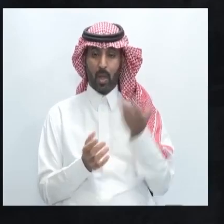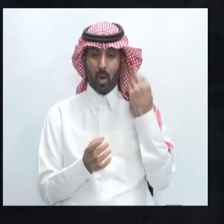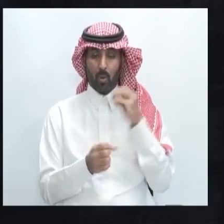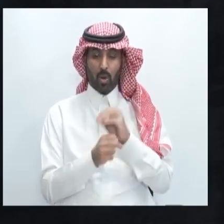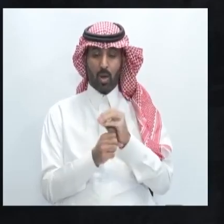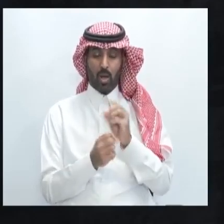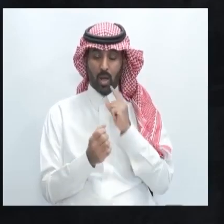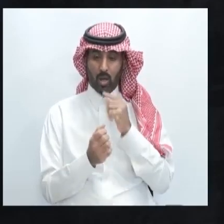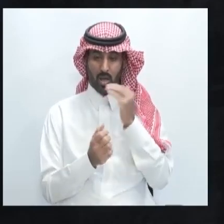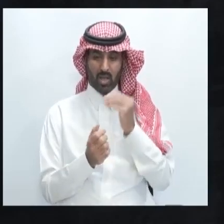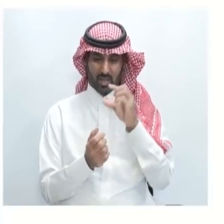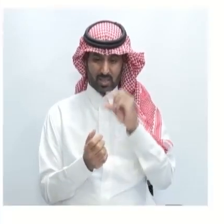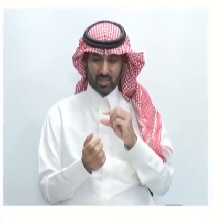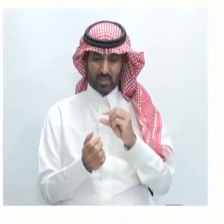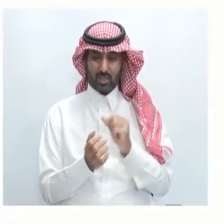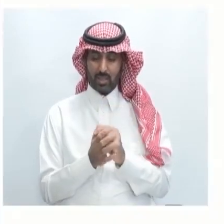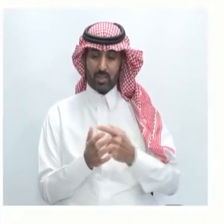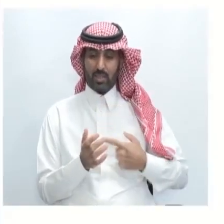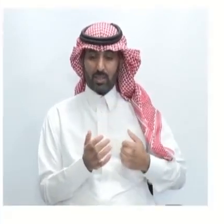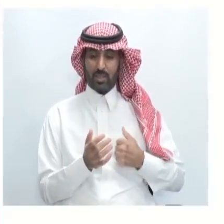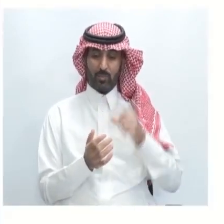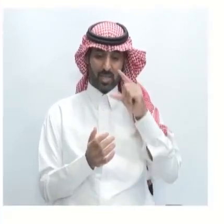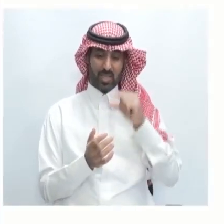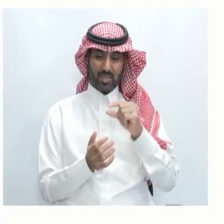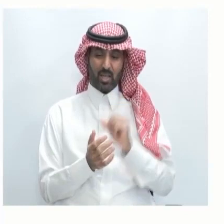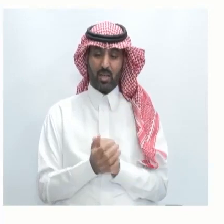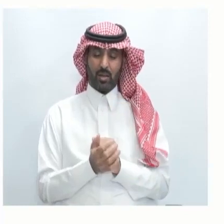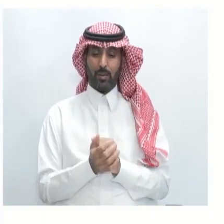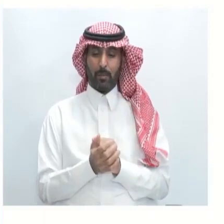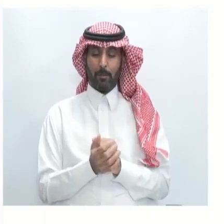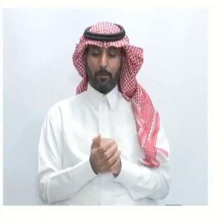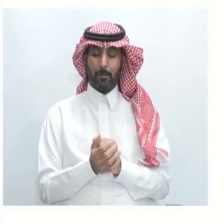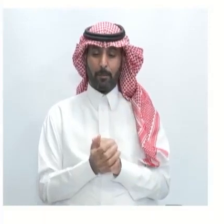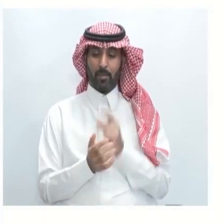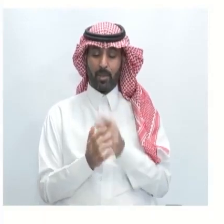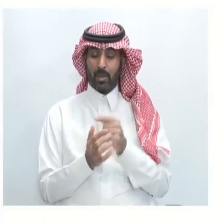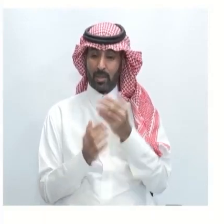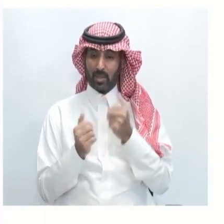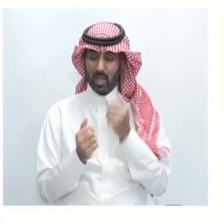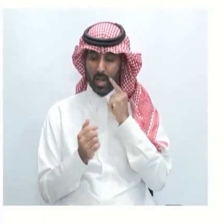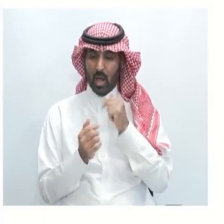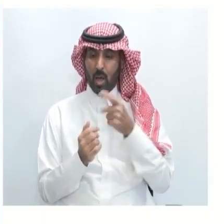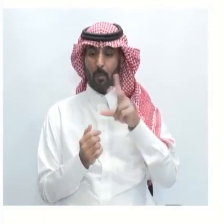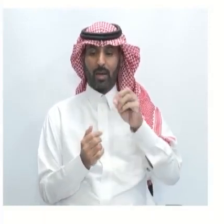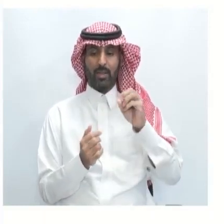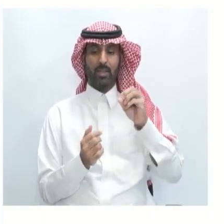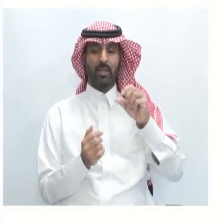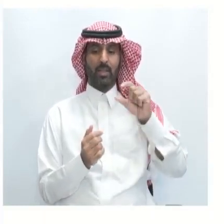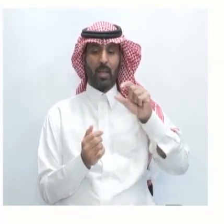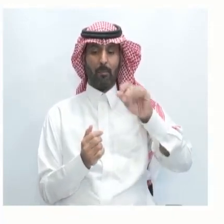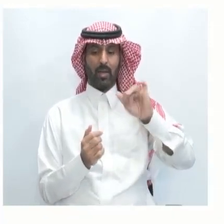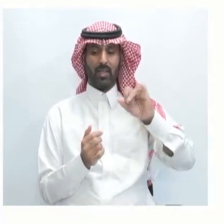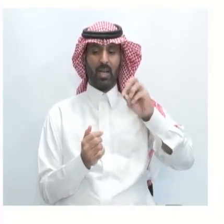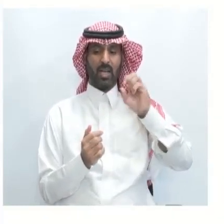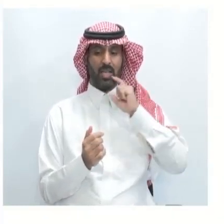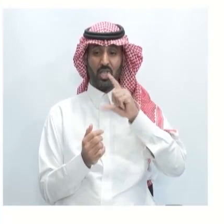السابق ان الحد الاصغر من اسمه اصغر هو يتعلق بالمقدمه الصغرى والحد